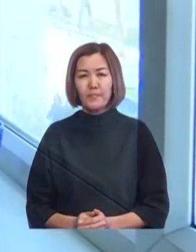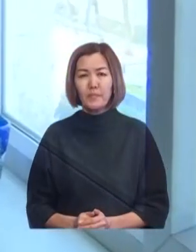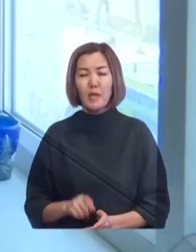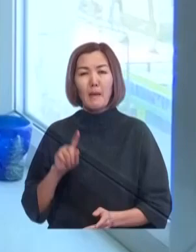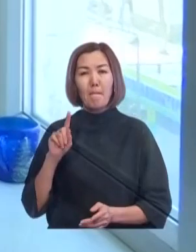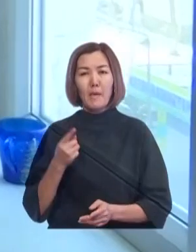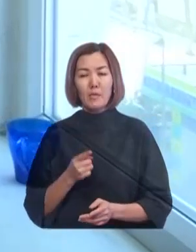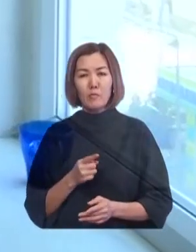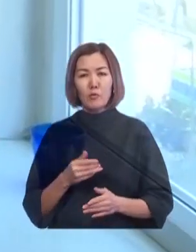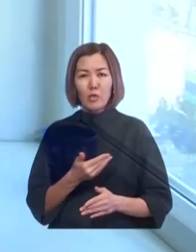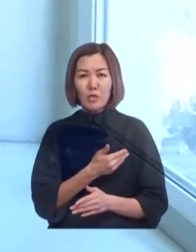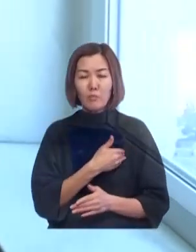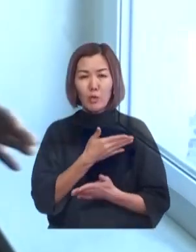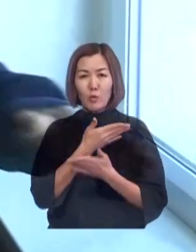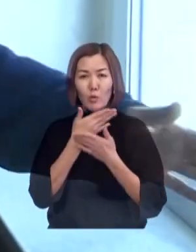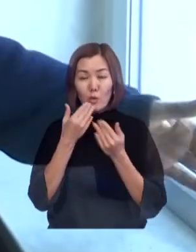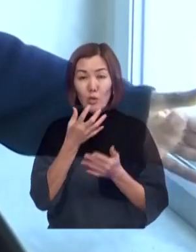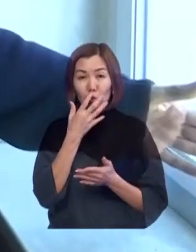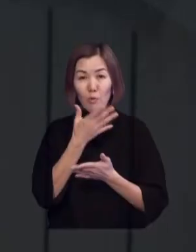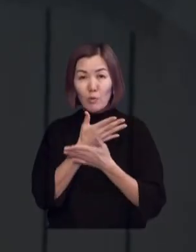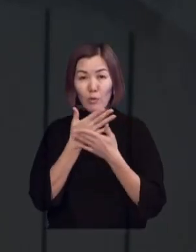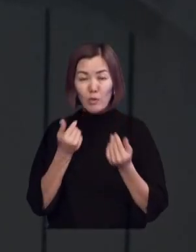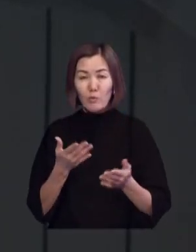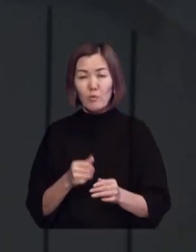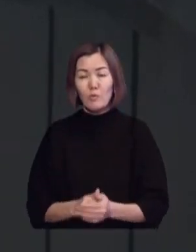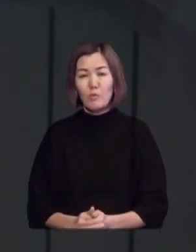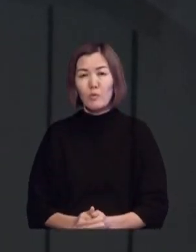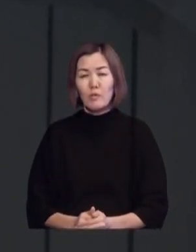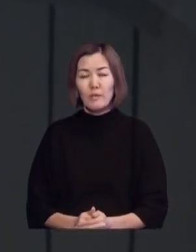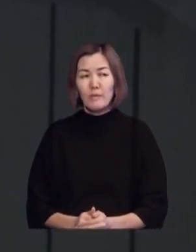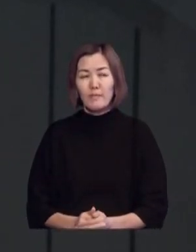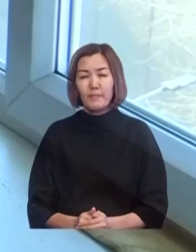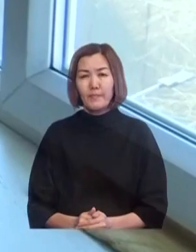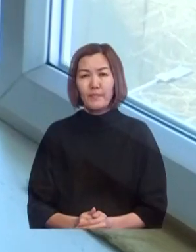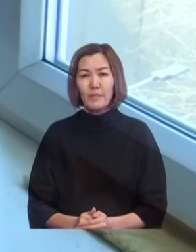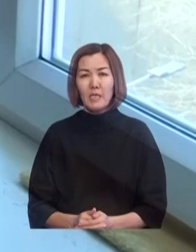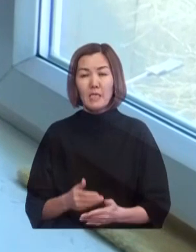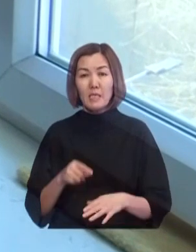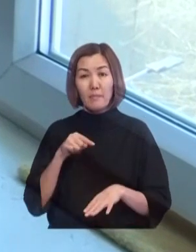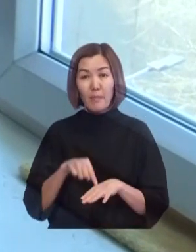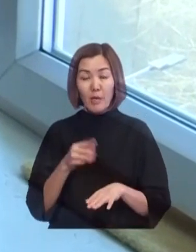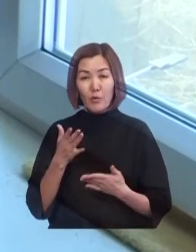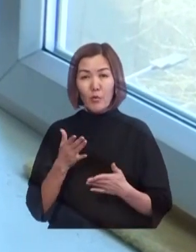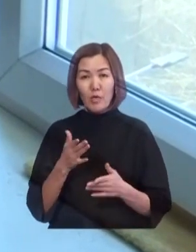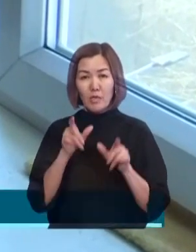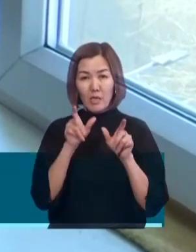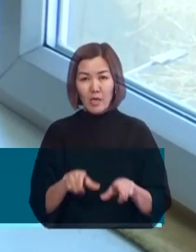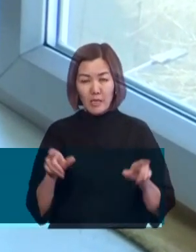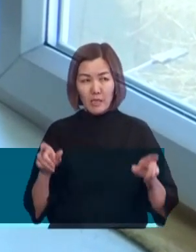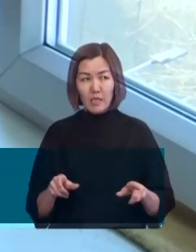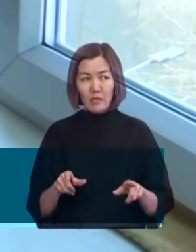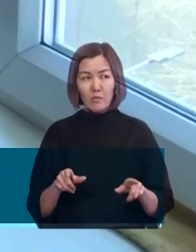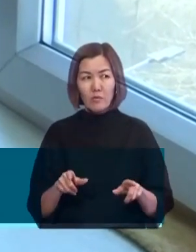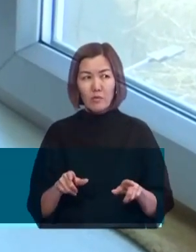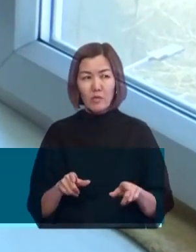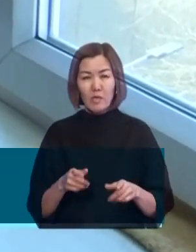что температуры нету, он намерзает. На самом деле, если потрогать эти радиаторы, то сверху, если